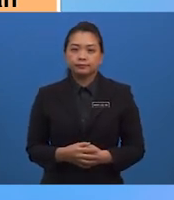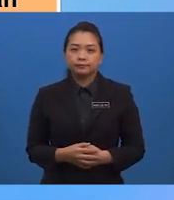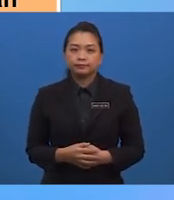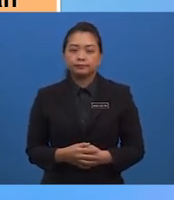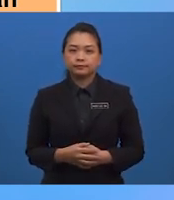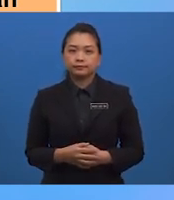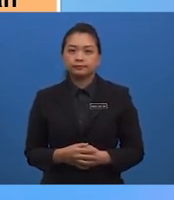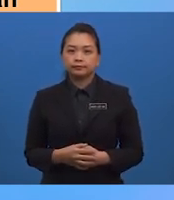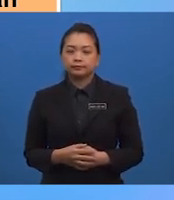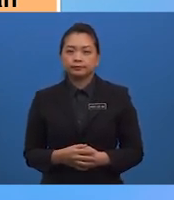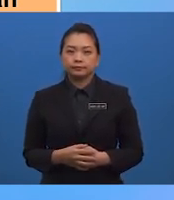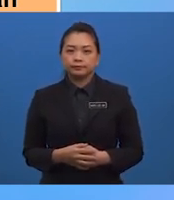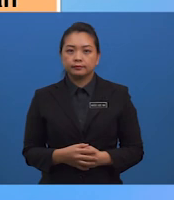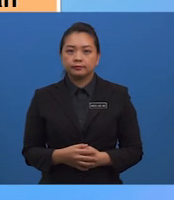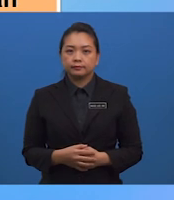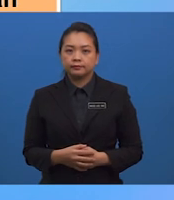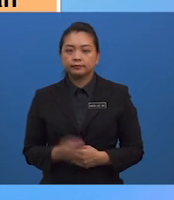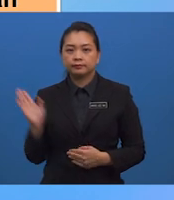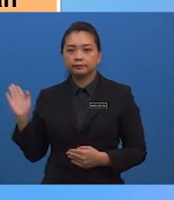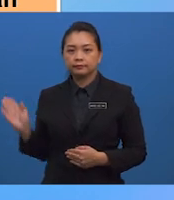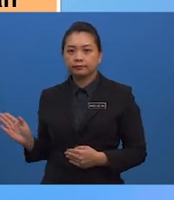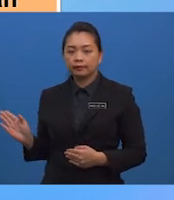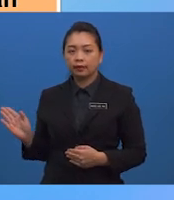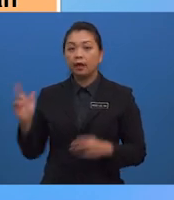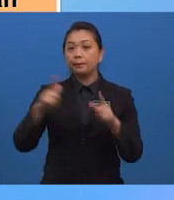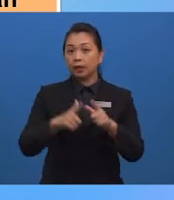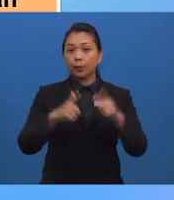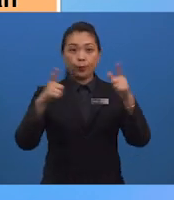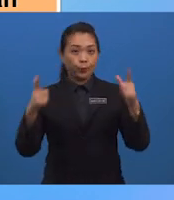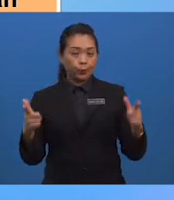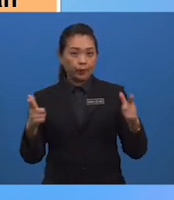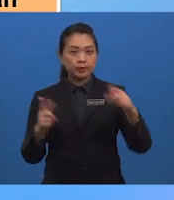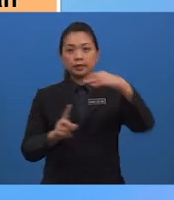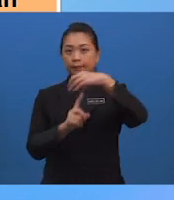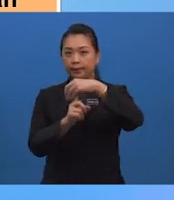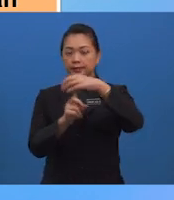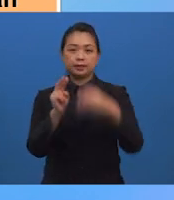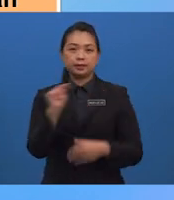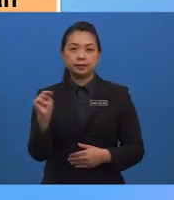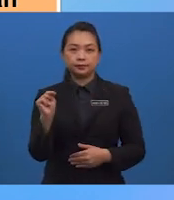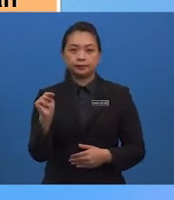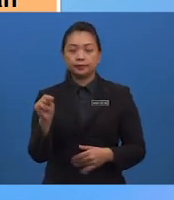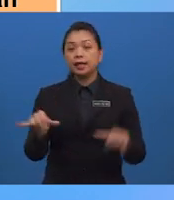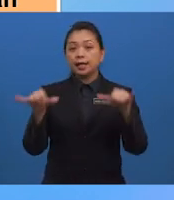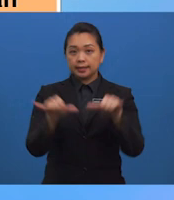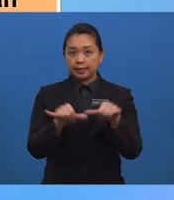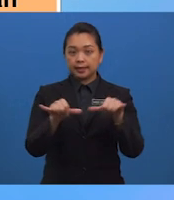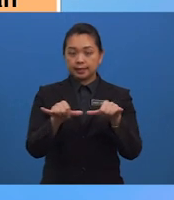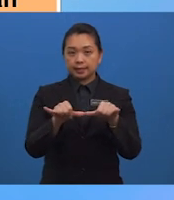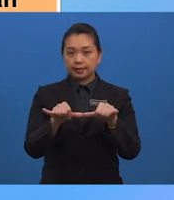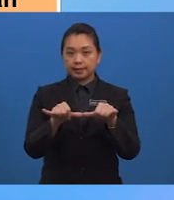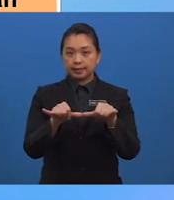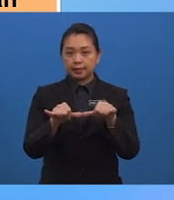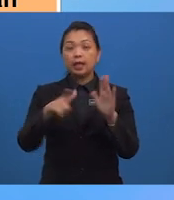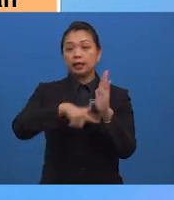Kesan positif yang kedua ialah perluasan pasaran. Saiz pasaran adalah lebih luas